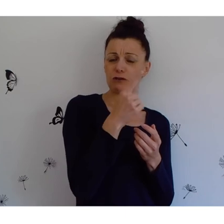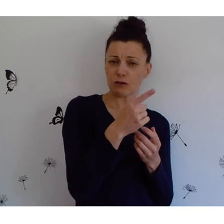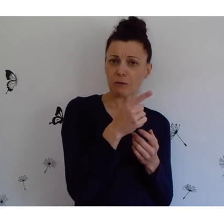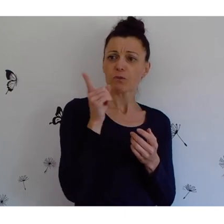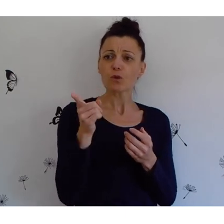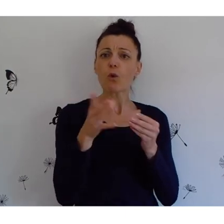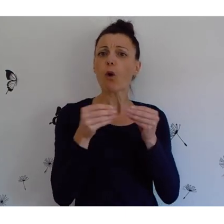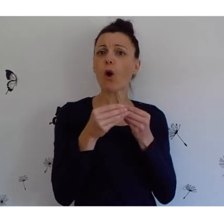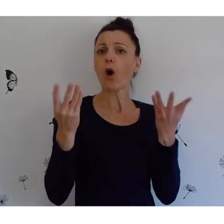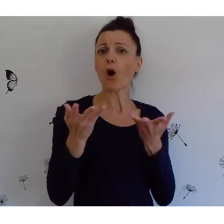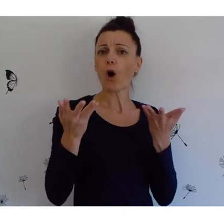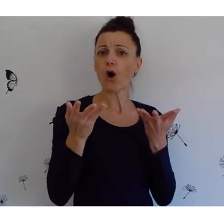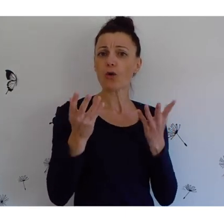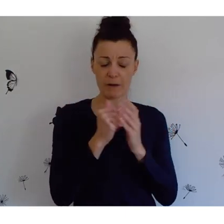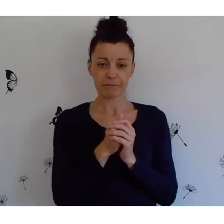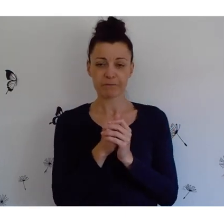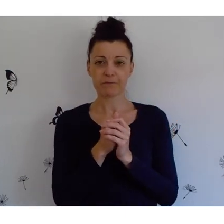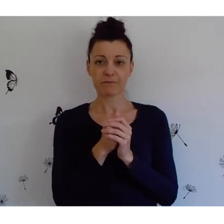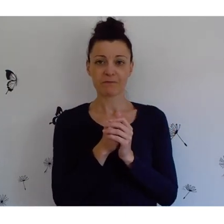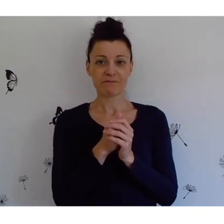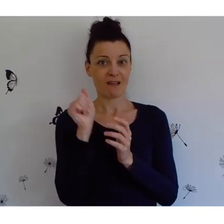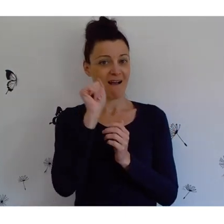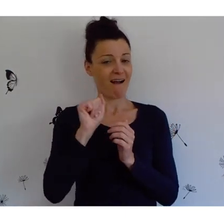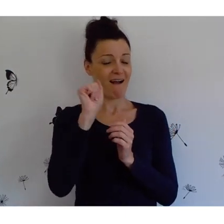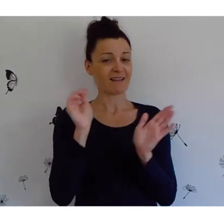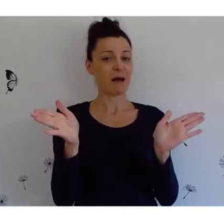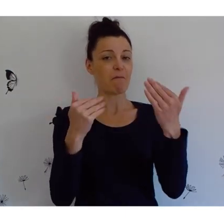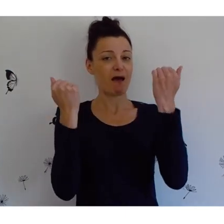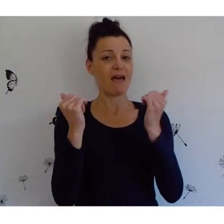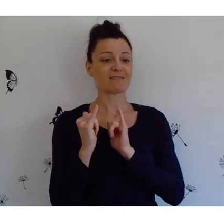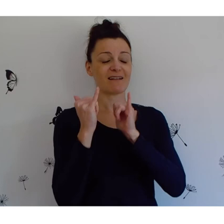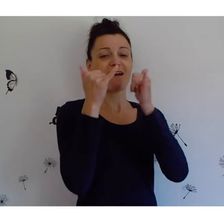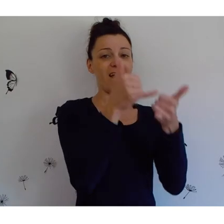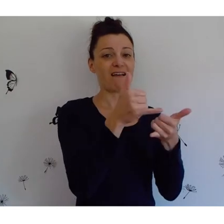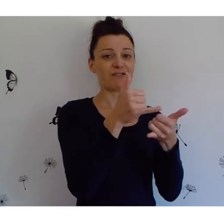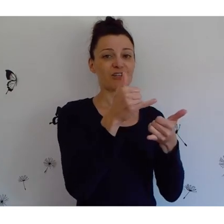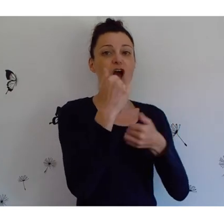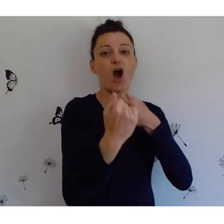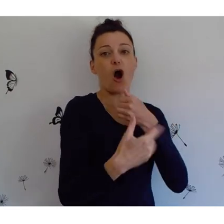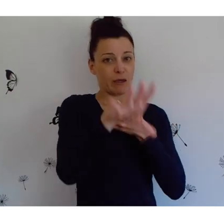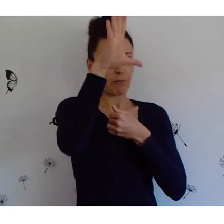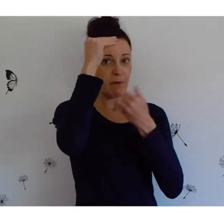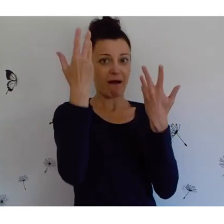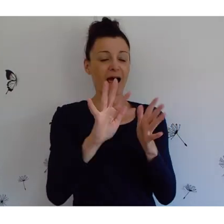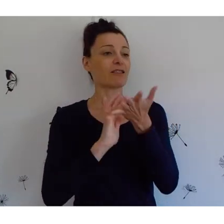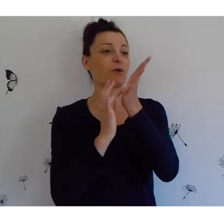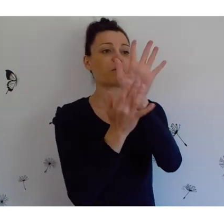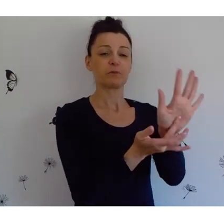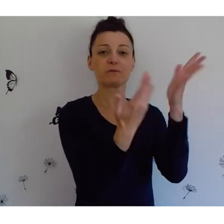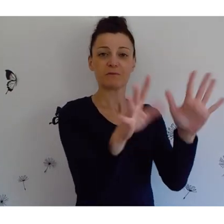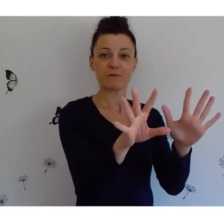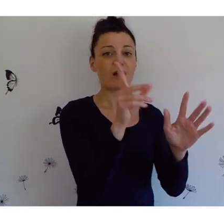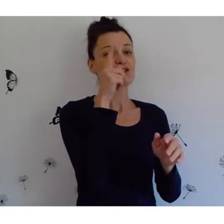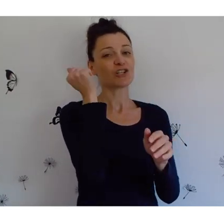Ada uscì dalla palestra con aria trionfale, mostrò quel che sapeva fare ai genitori e loro ne